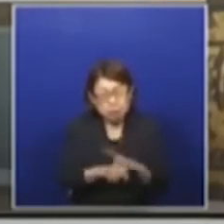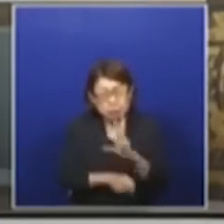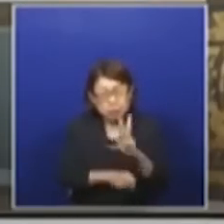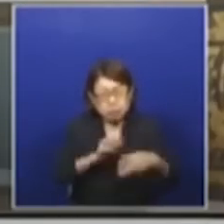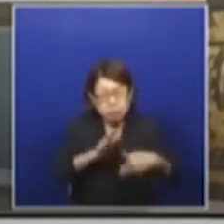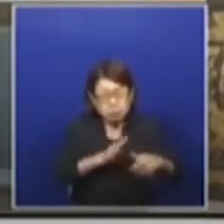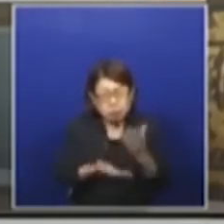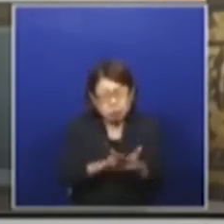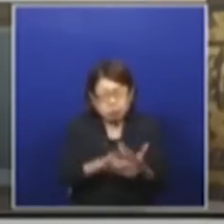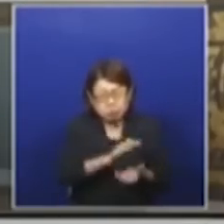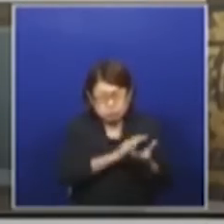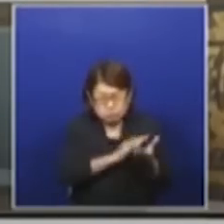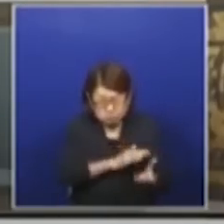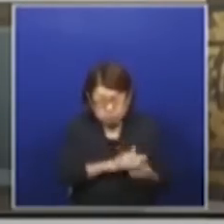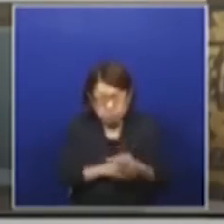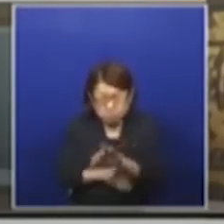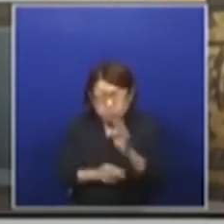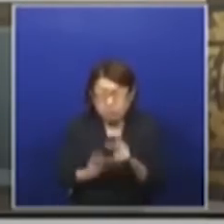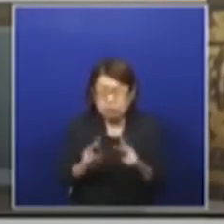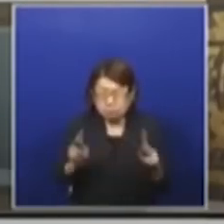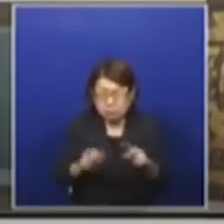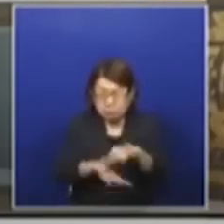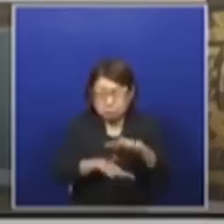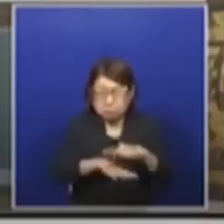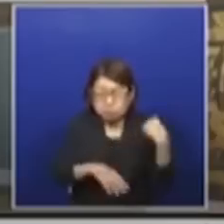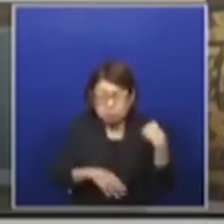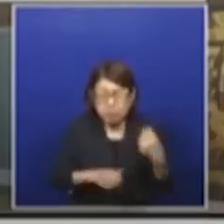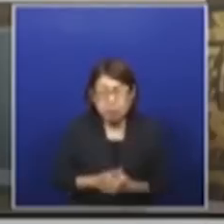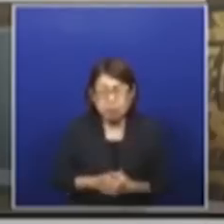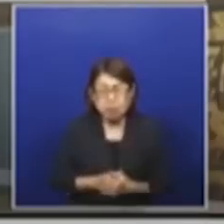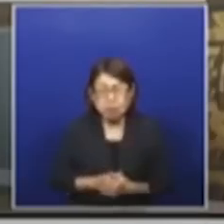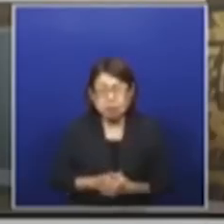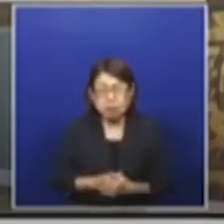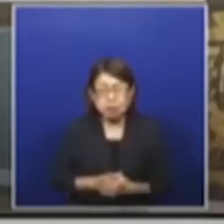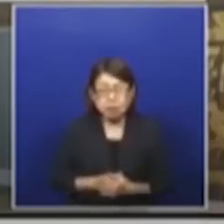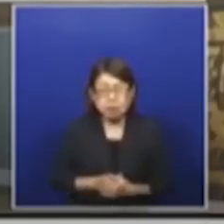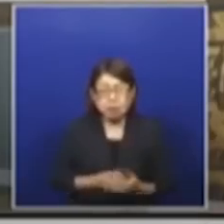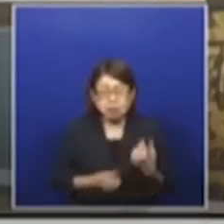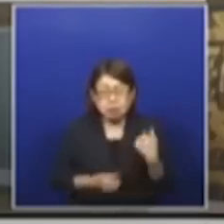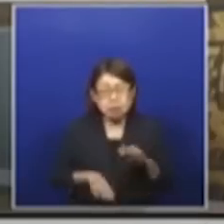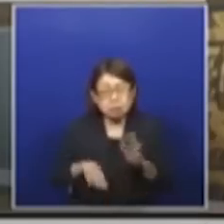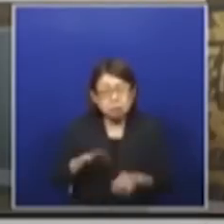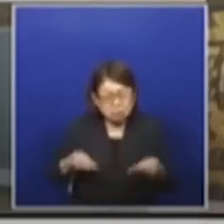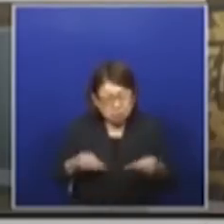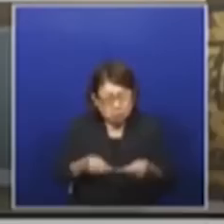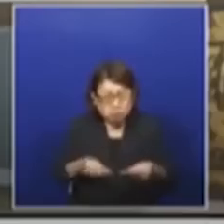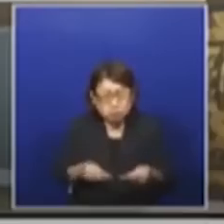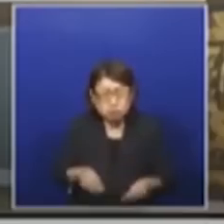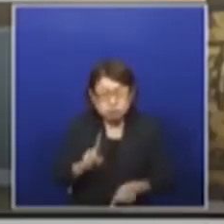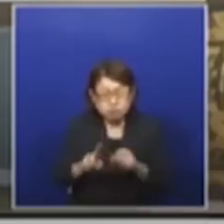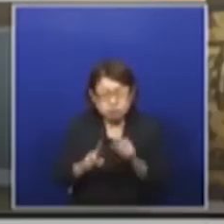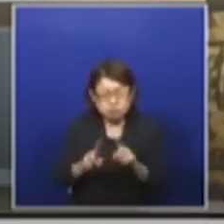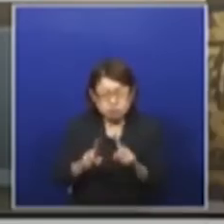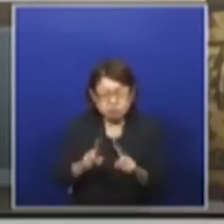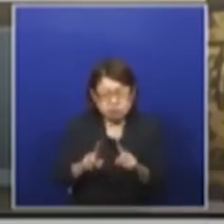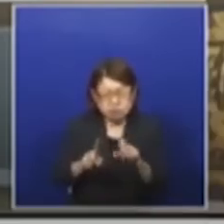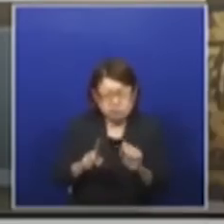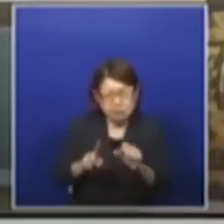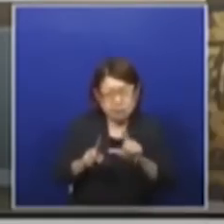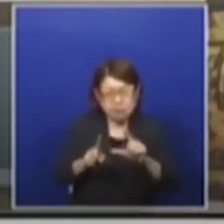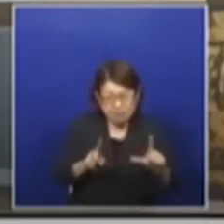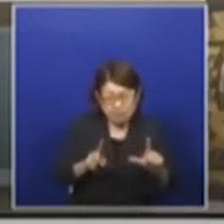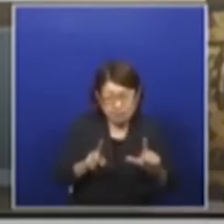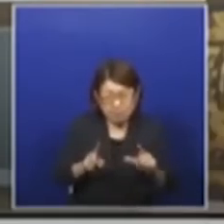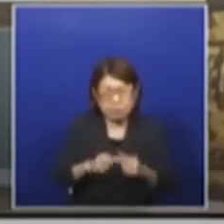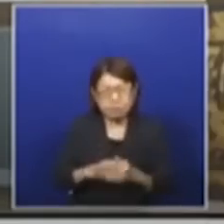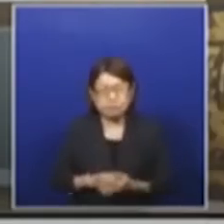ยกบข.มีการลงทุนในตราสารหนี้และตราสารทุนรวมกว่า 1.1 ล้านบาท 1.1 แสนล้านบาทขอโ